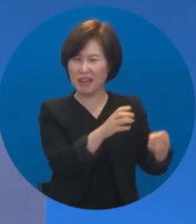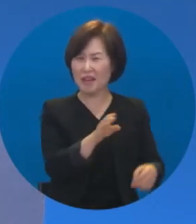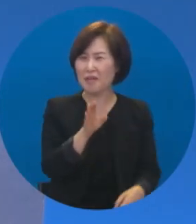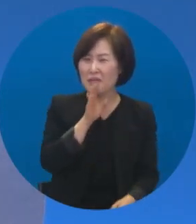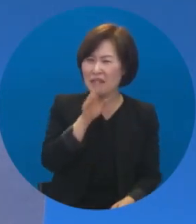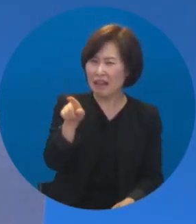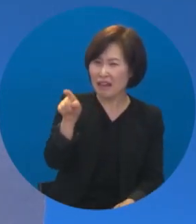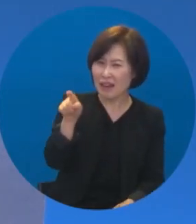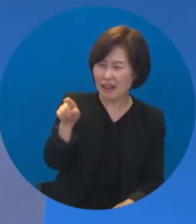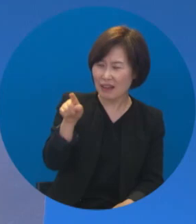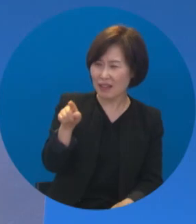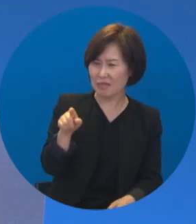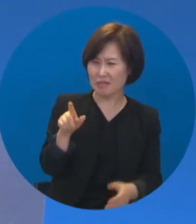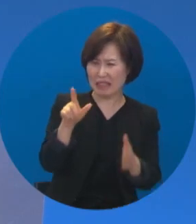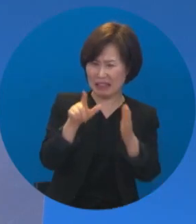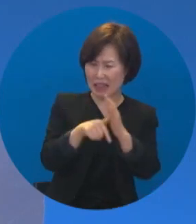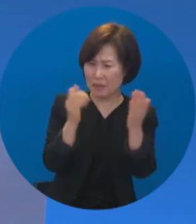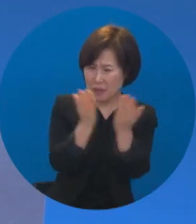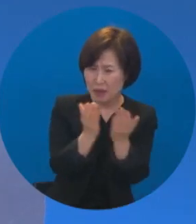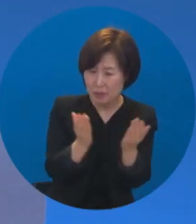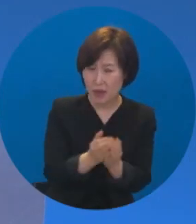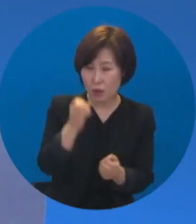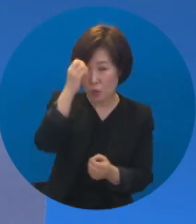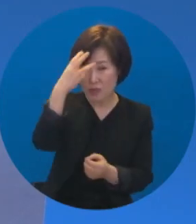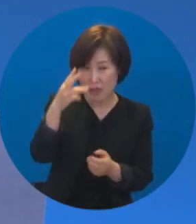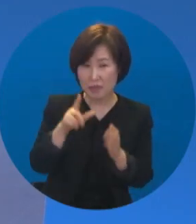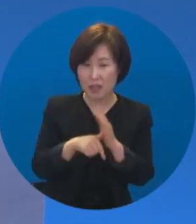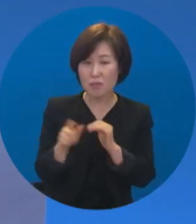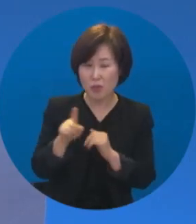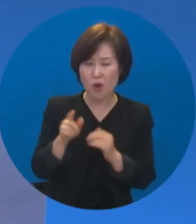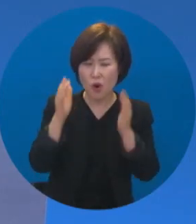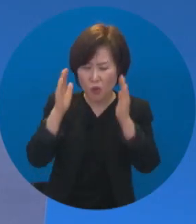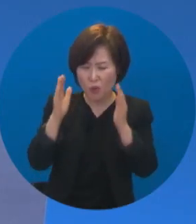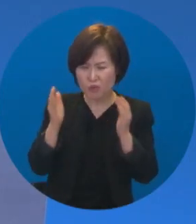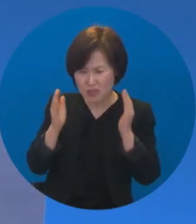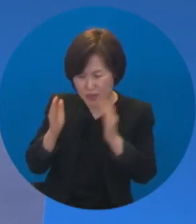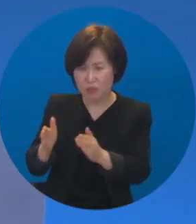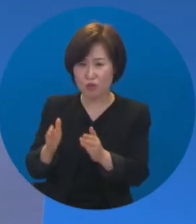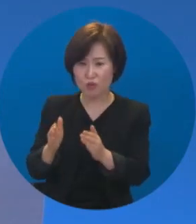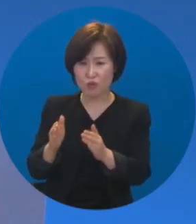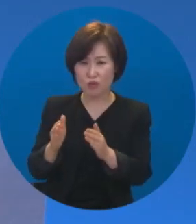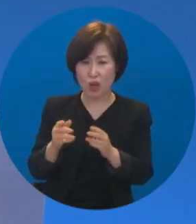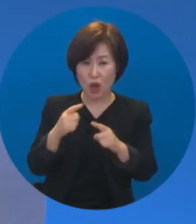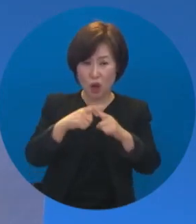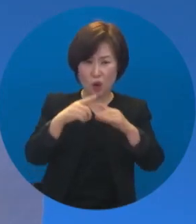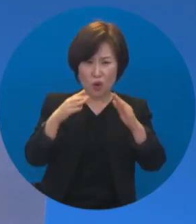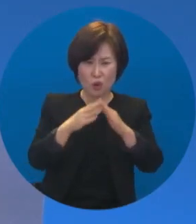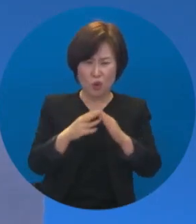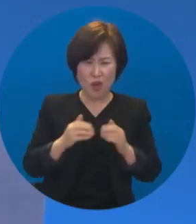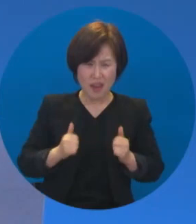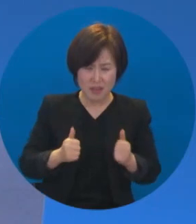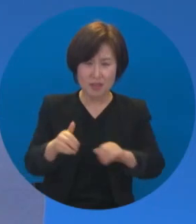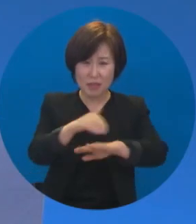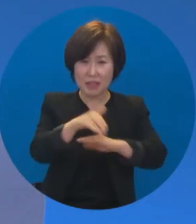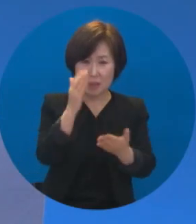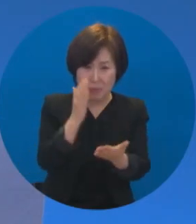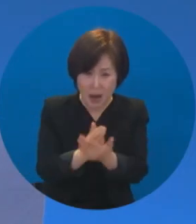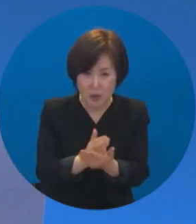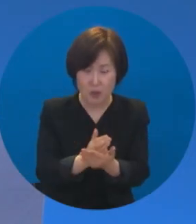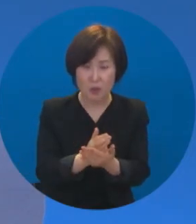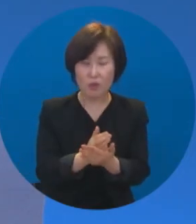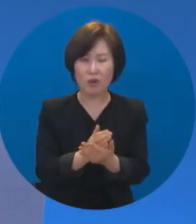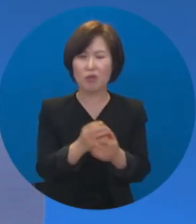모든 일에 때가 있다 그랬지. 고3은 어떤 때야? 공부에 집중하는 때지. 학생회 가지 말아라. 이럴 것만 같은